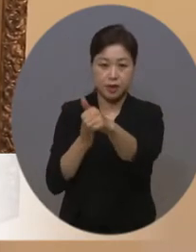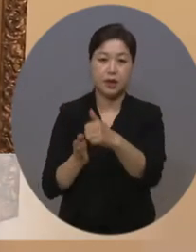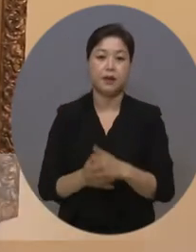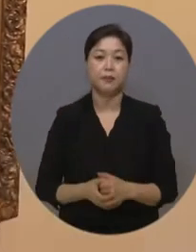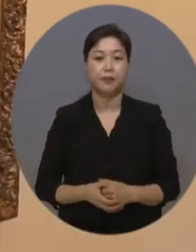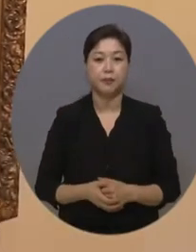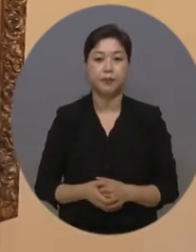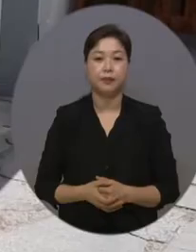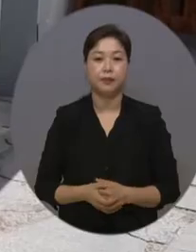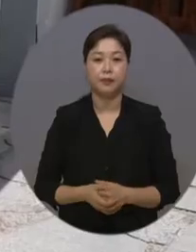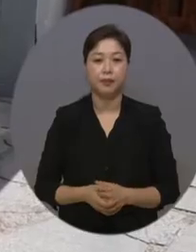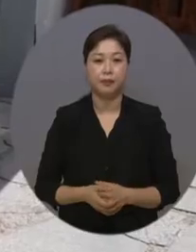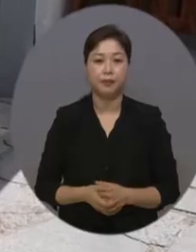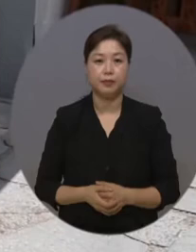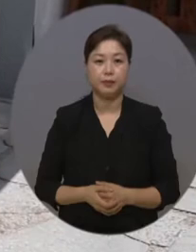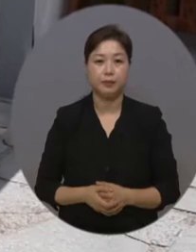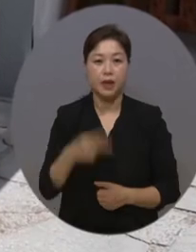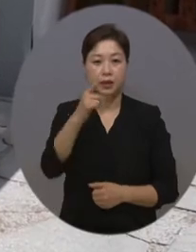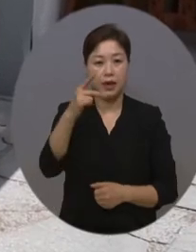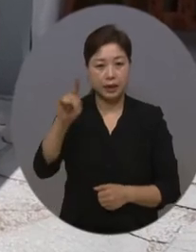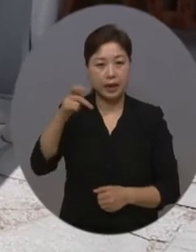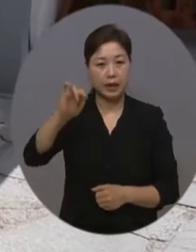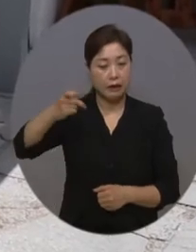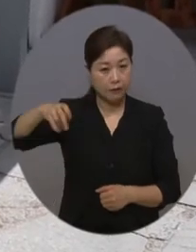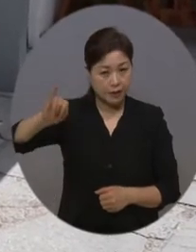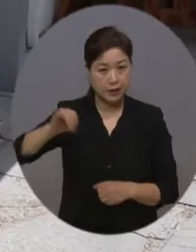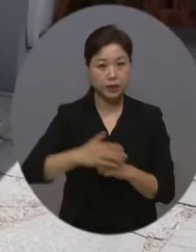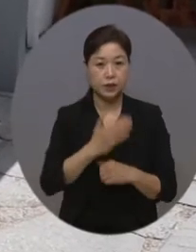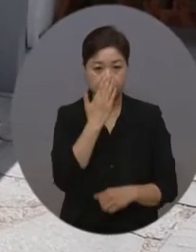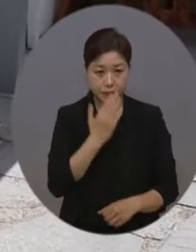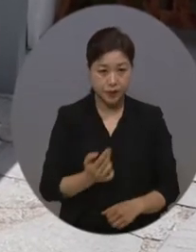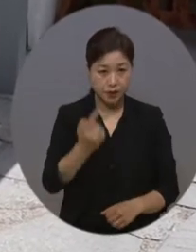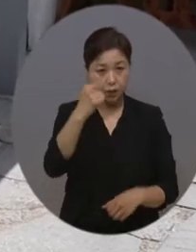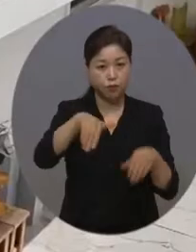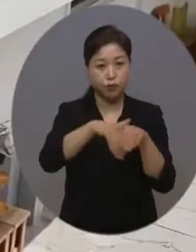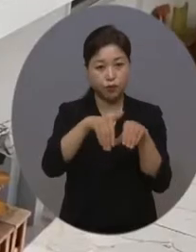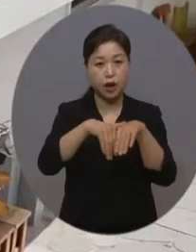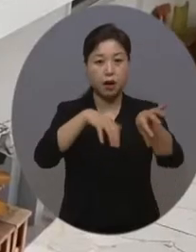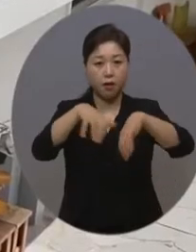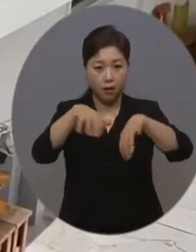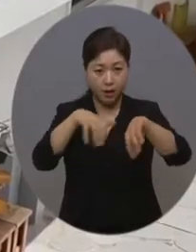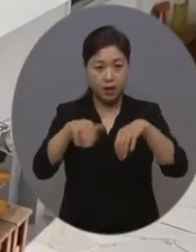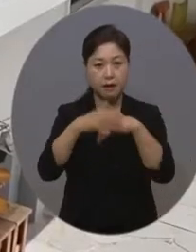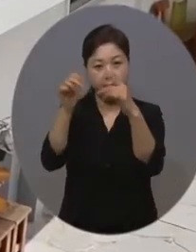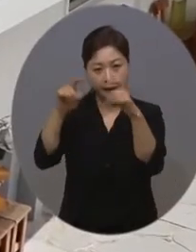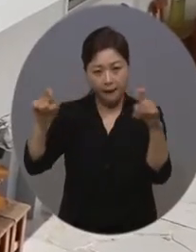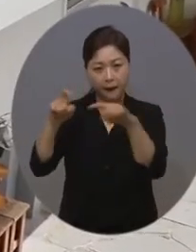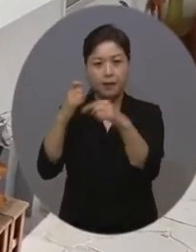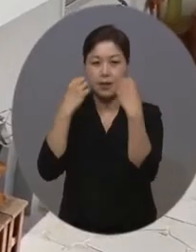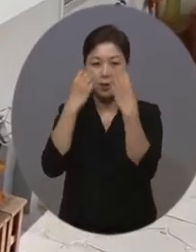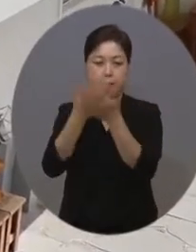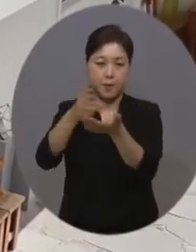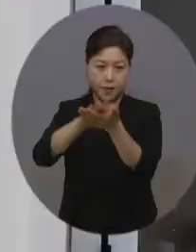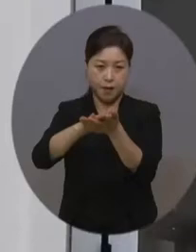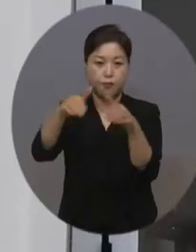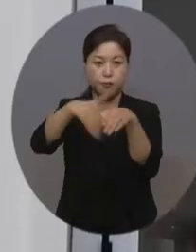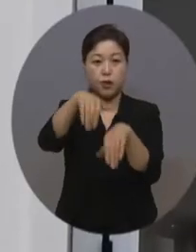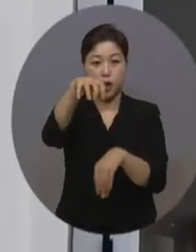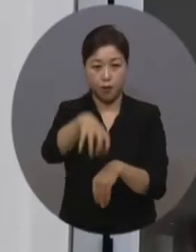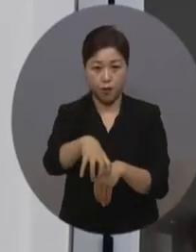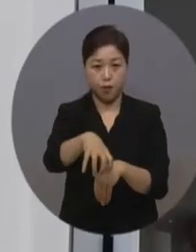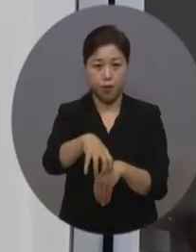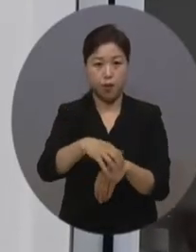좋겠습니다. 다다 갤러리는 순천 문화의 거리 골목에 한옥을 새롭게 단장한 문화 공간으로